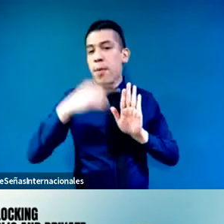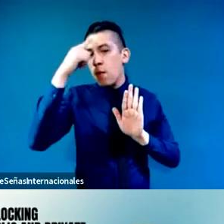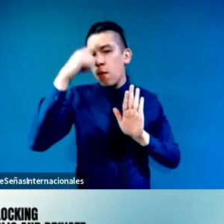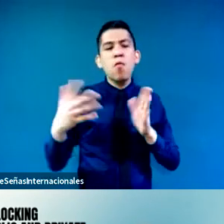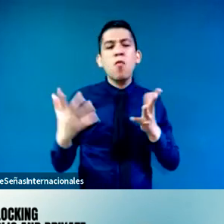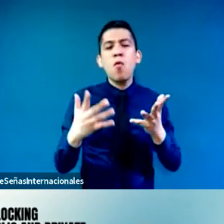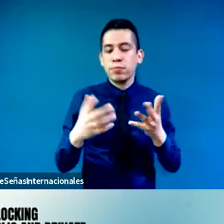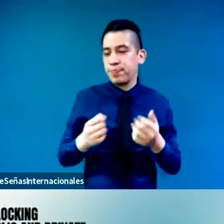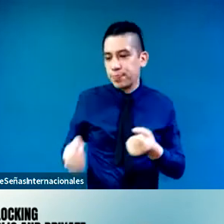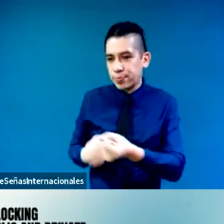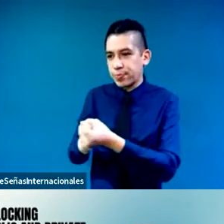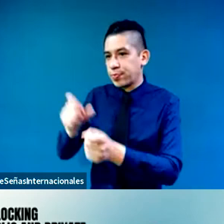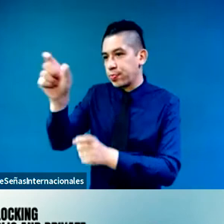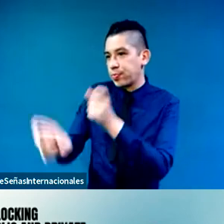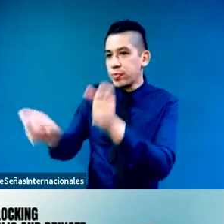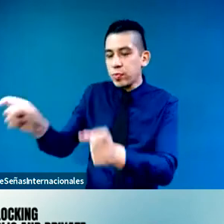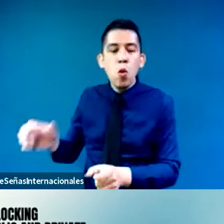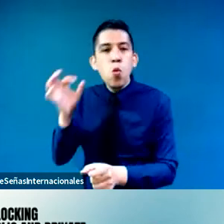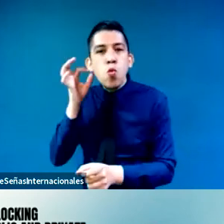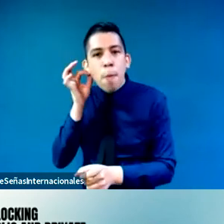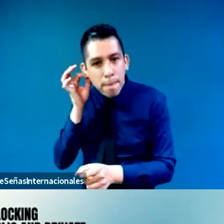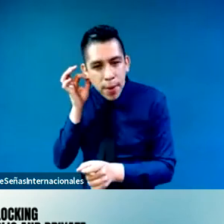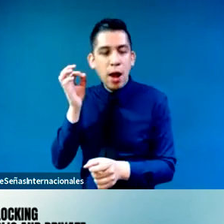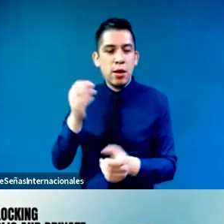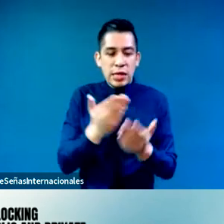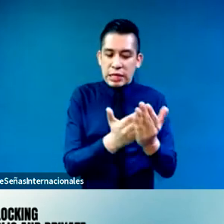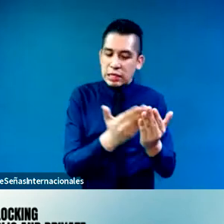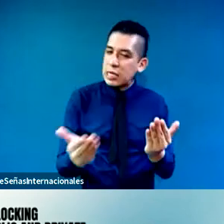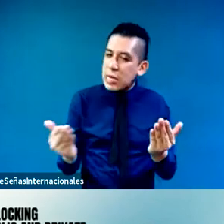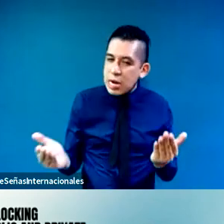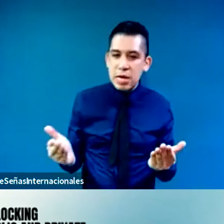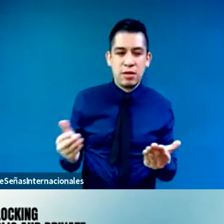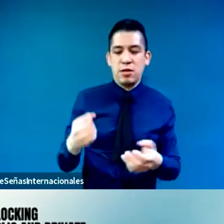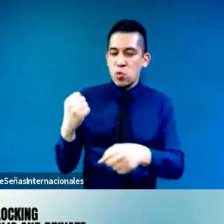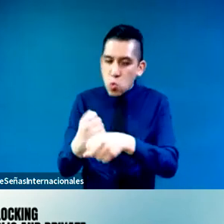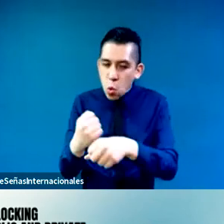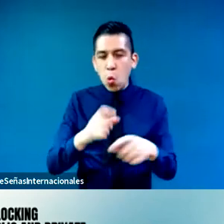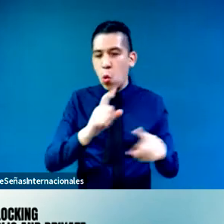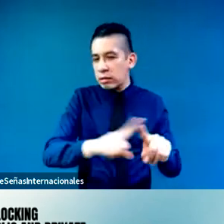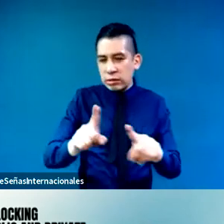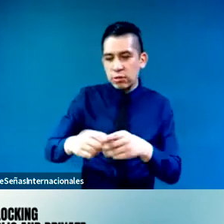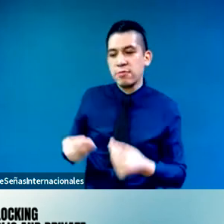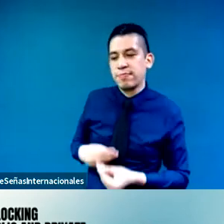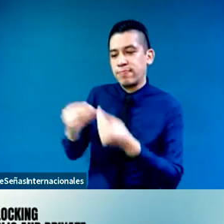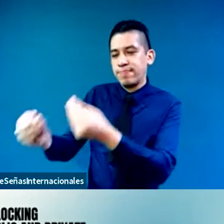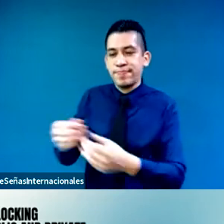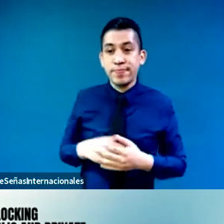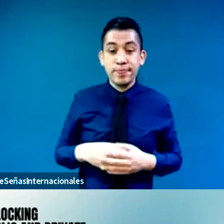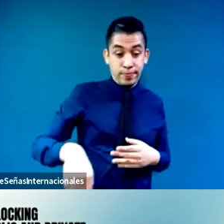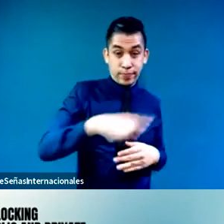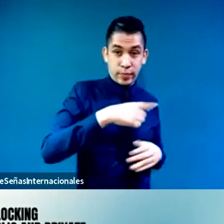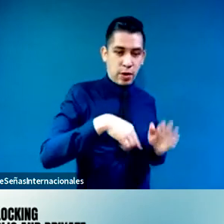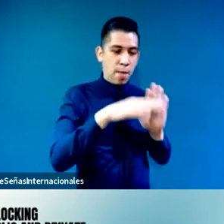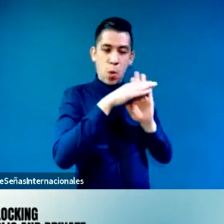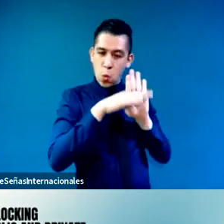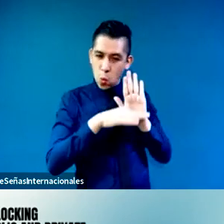मञ्चसँग आबद्ध विष्णुदेवी सहकारीका सदस्यहरूले 10 लाख बराबरको स्थानीय सरकारसँग सहकार्य गरेर कृषि